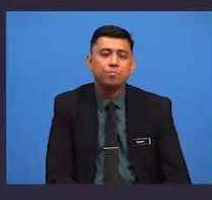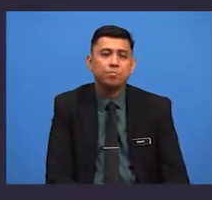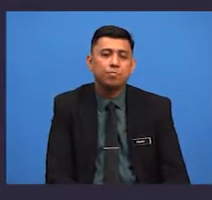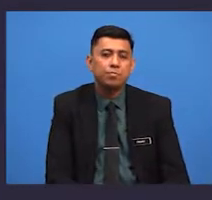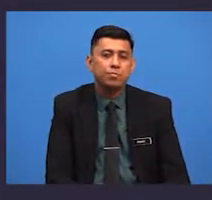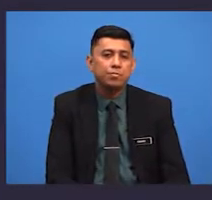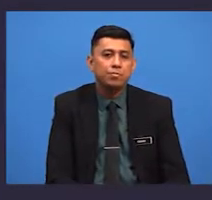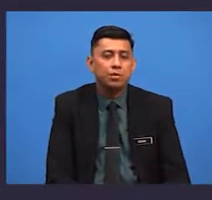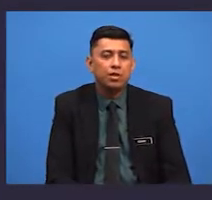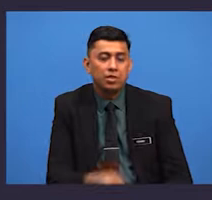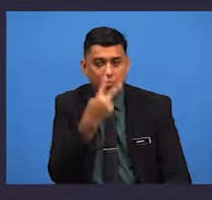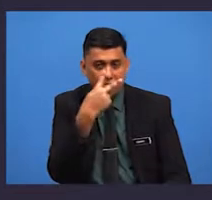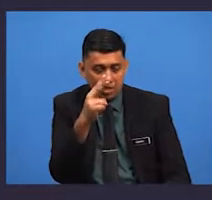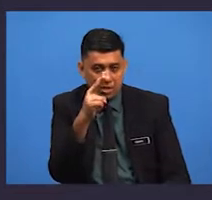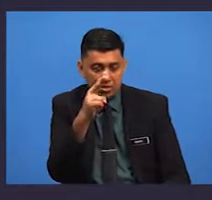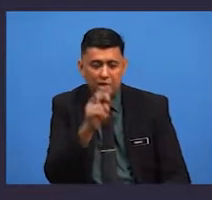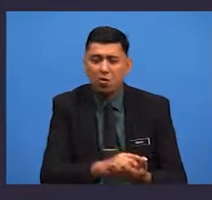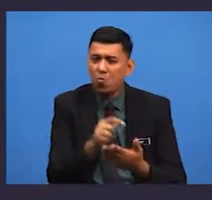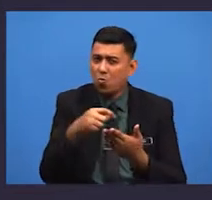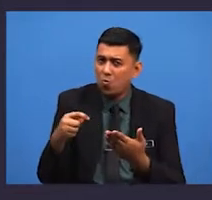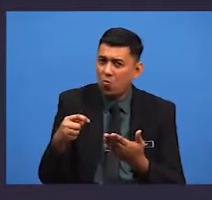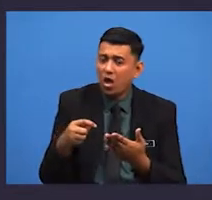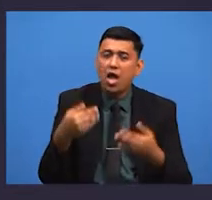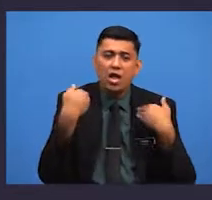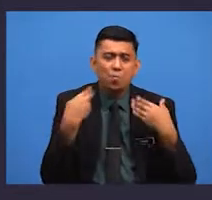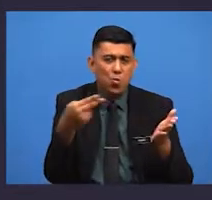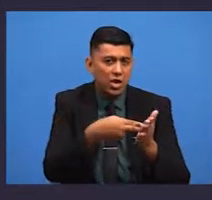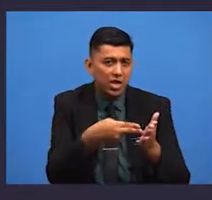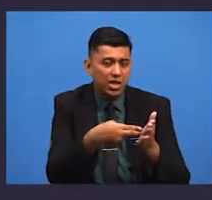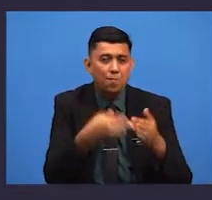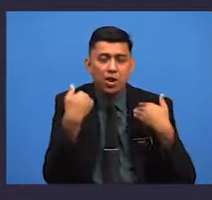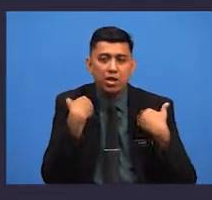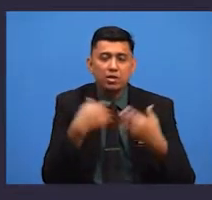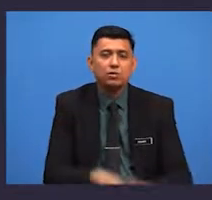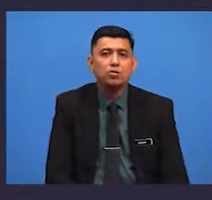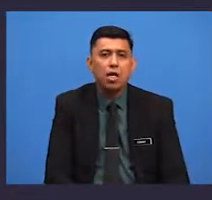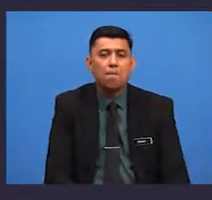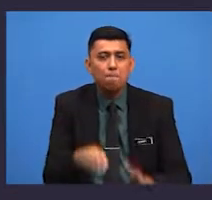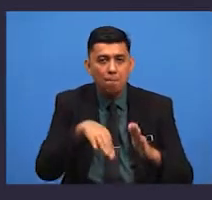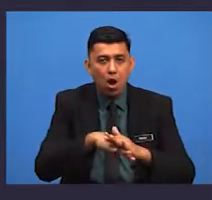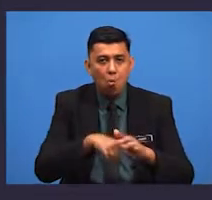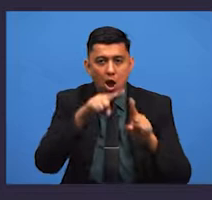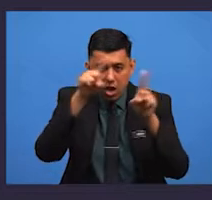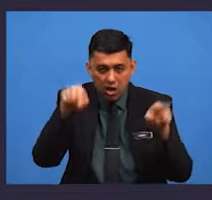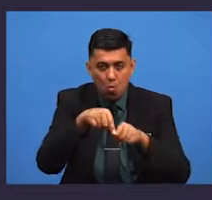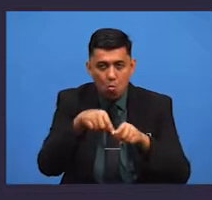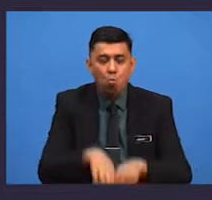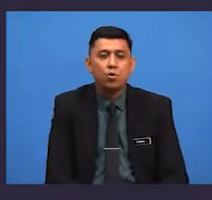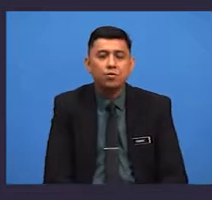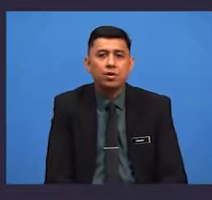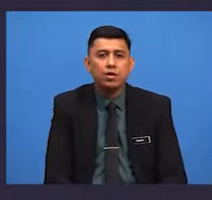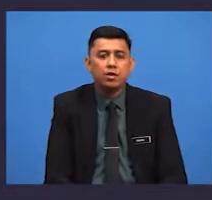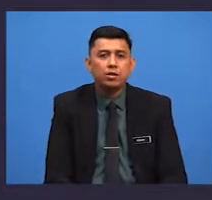dipaparkan. Perhatikan syarat pengulangan yang berada pada bahagian bawah gelung,